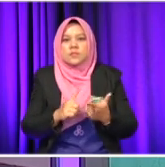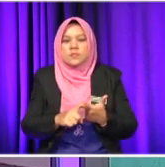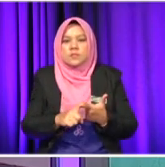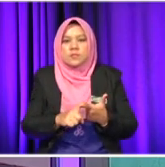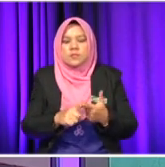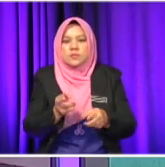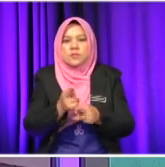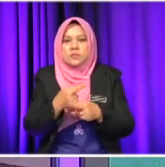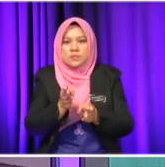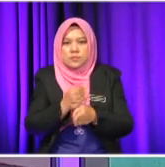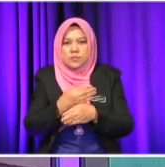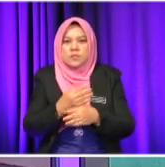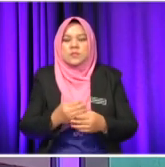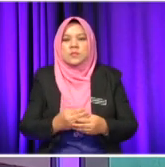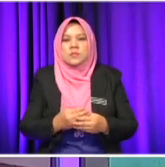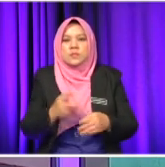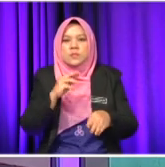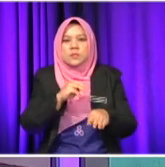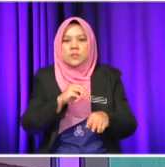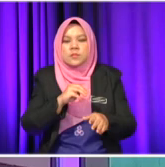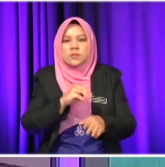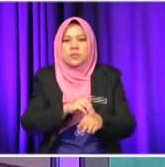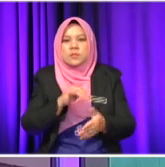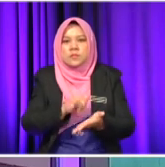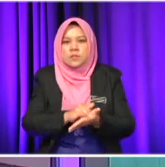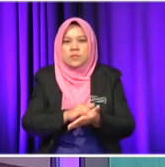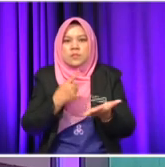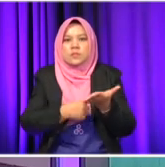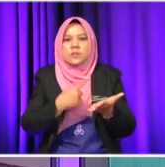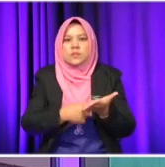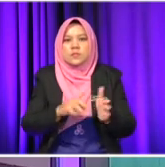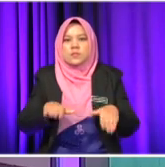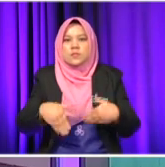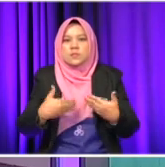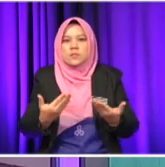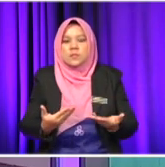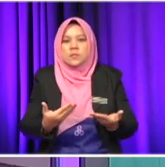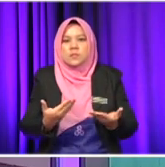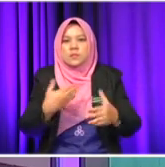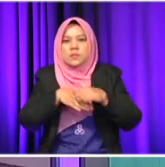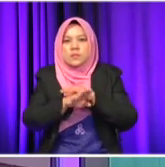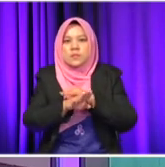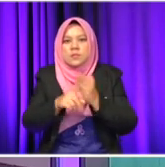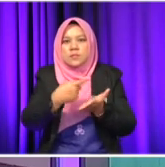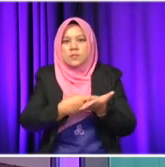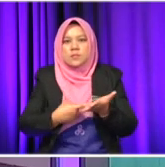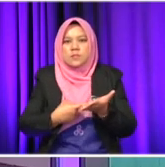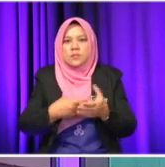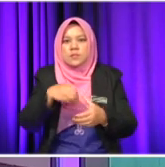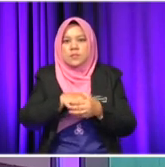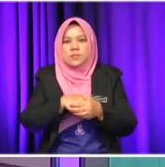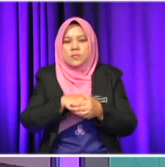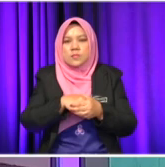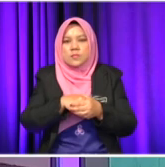bentuk oke masuk itulah kita akan bincangkan bagaimana kita masukkan apa dalam kita